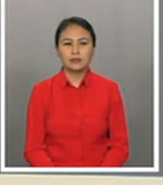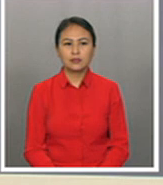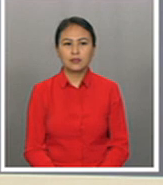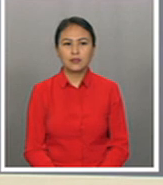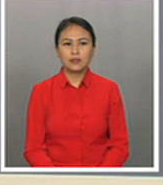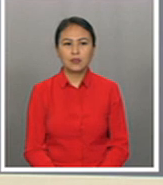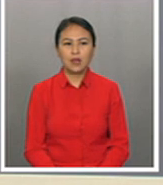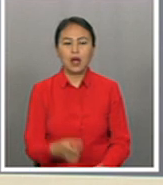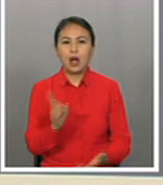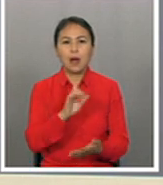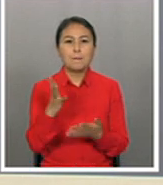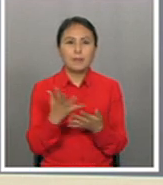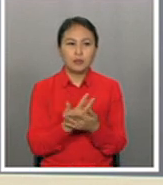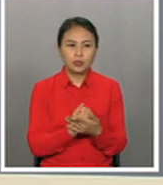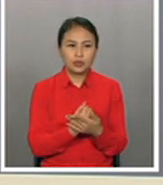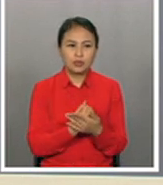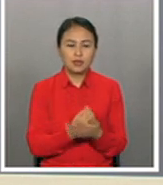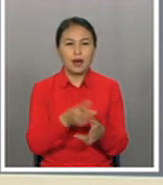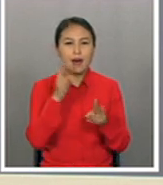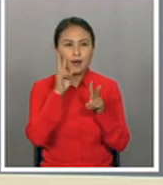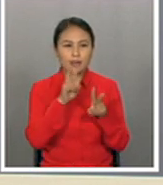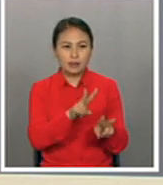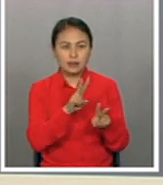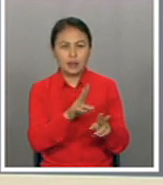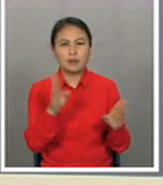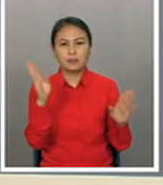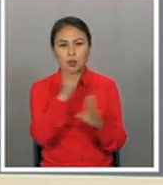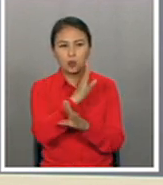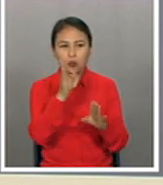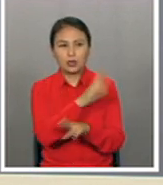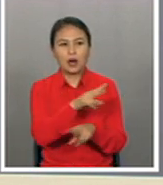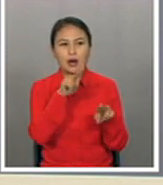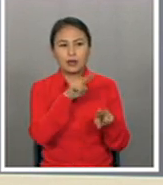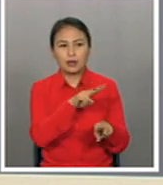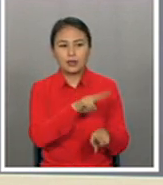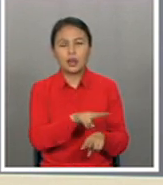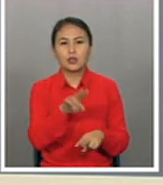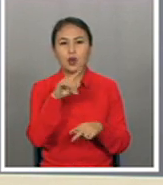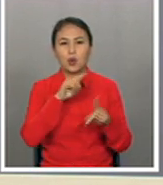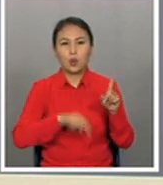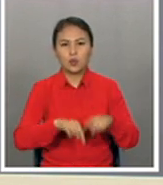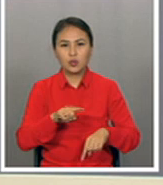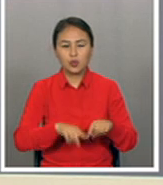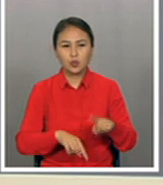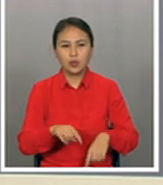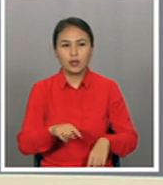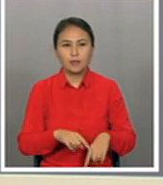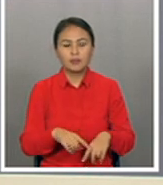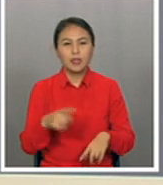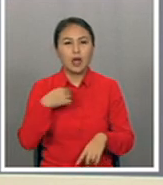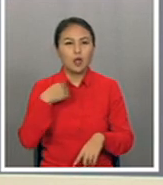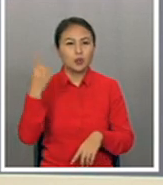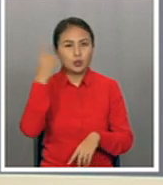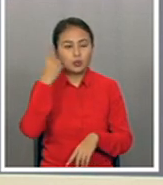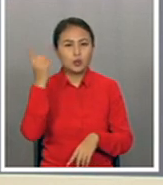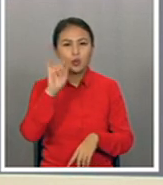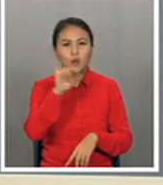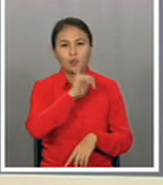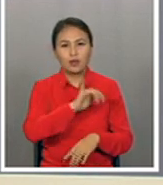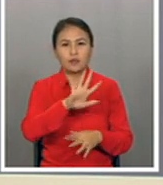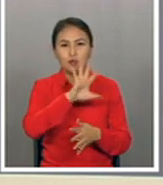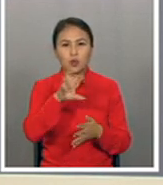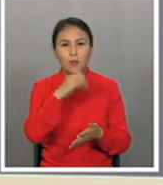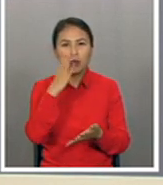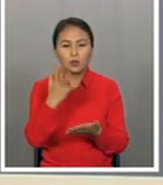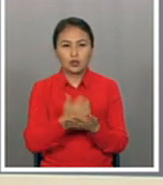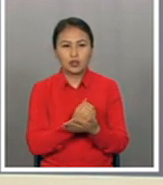А получилось, ребята, охранять природу, охранять родину. Я думаю, у вас все